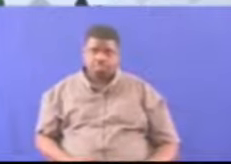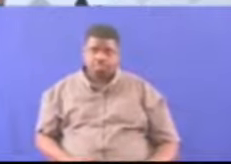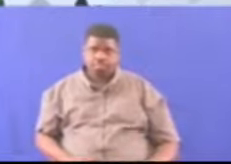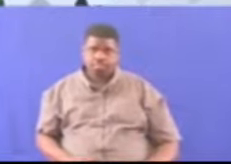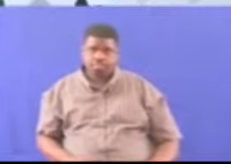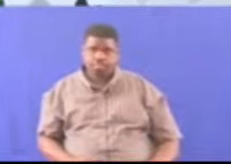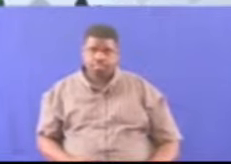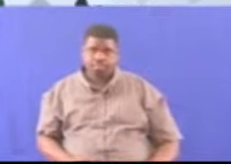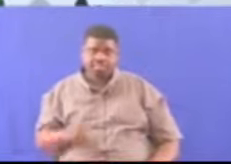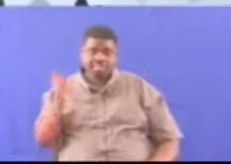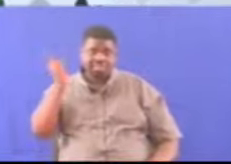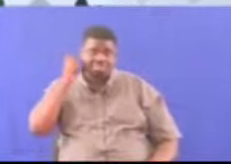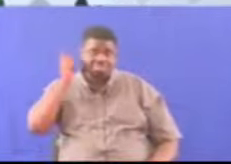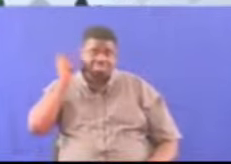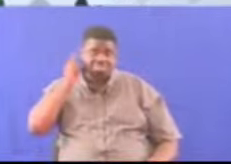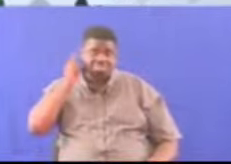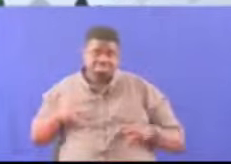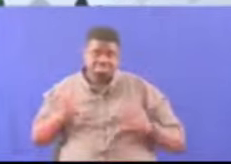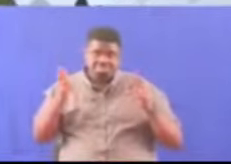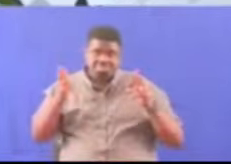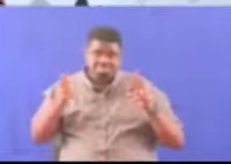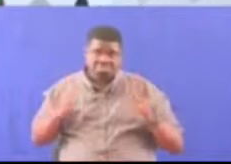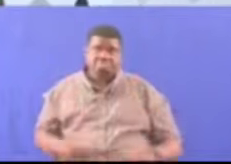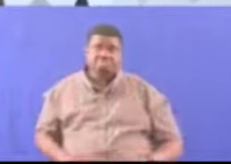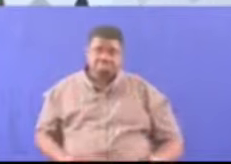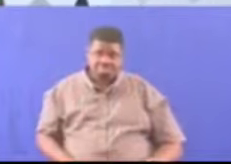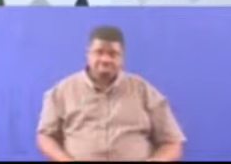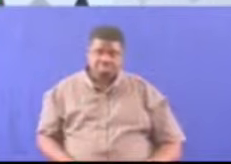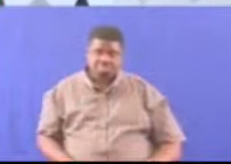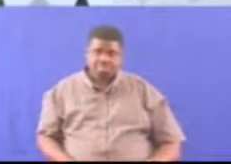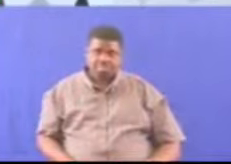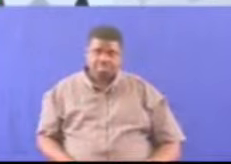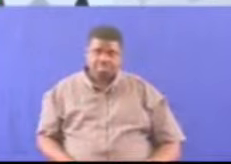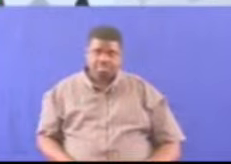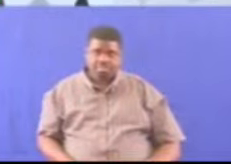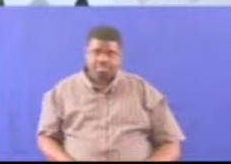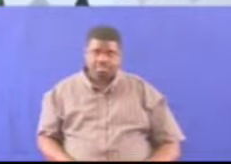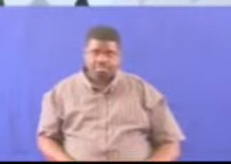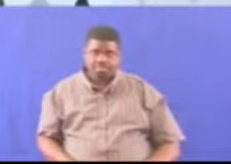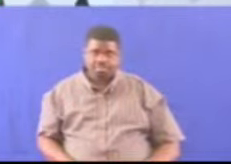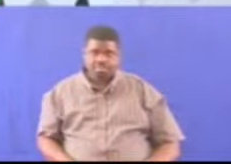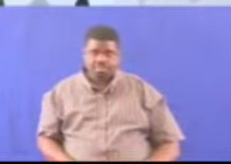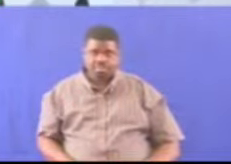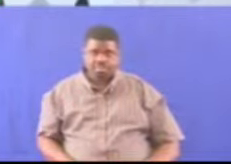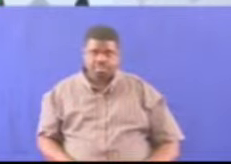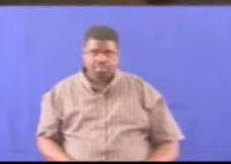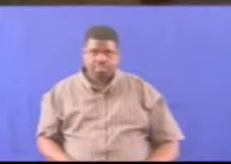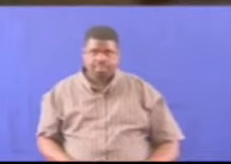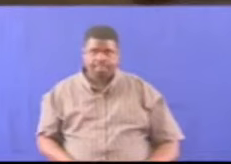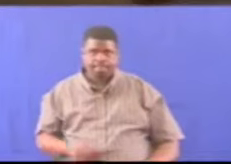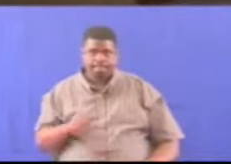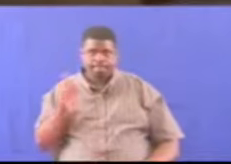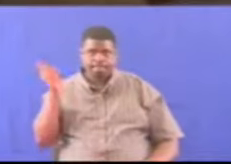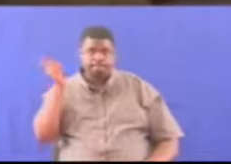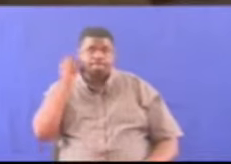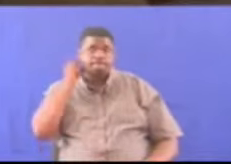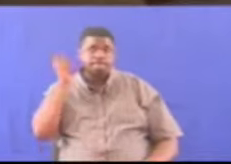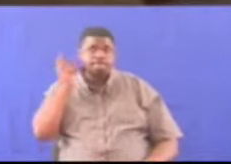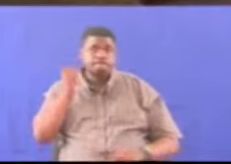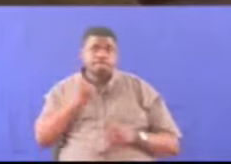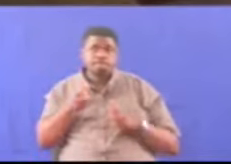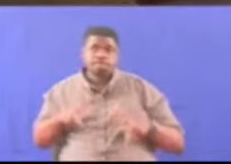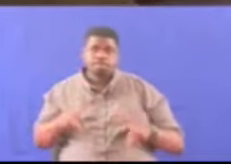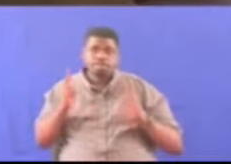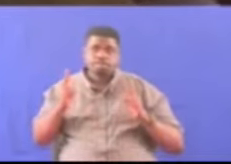Afrika, umeheshimisha dunia nzima. Hongera sana Dr. Tulia, na nataka